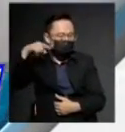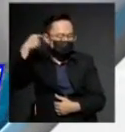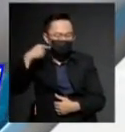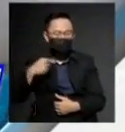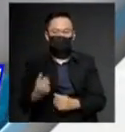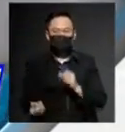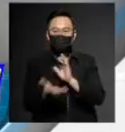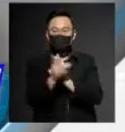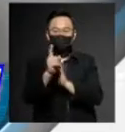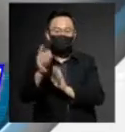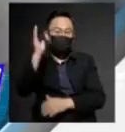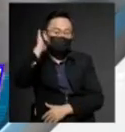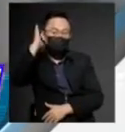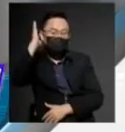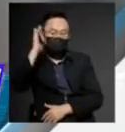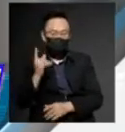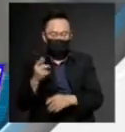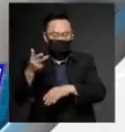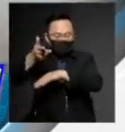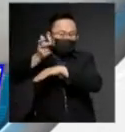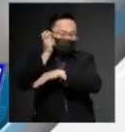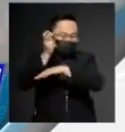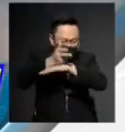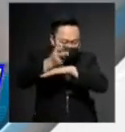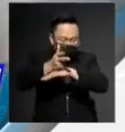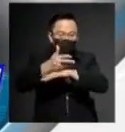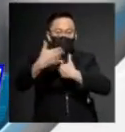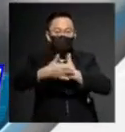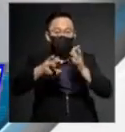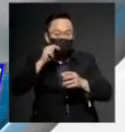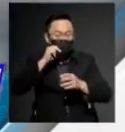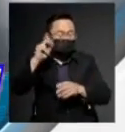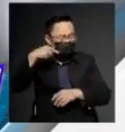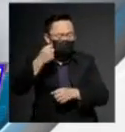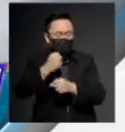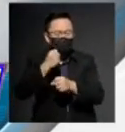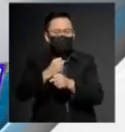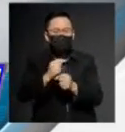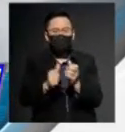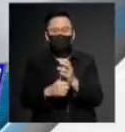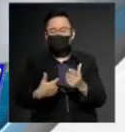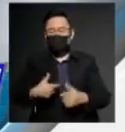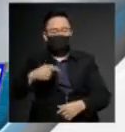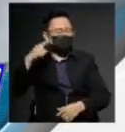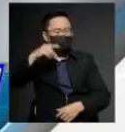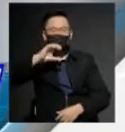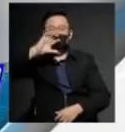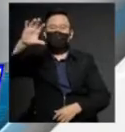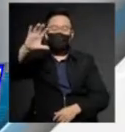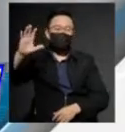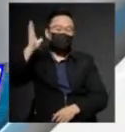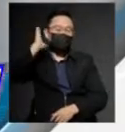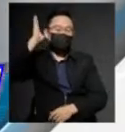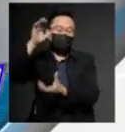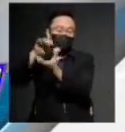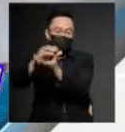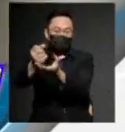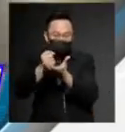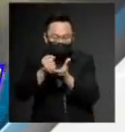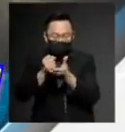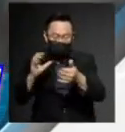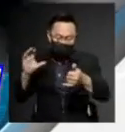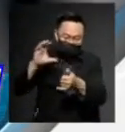แล้วค่ะถูกผู้ชายแอบถ่ายในห้องน้ำขณะที่ทำธุระวิ่งออกมาบอกแฟนจับได้หรือเปล่าเ